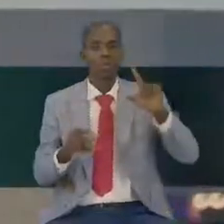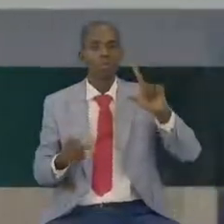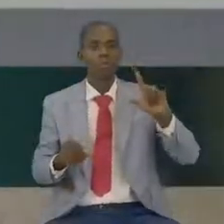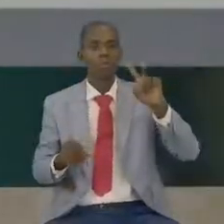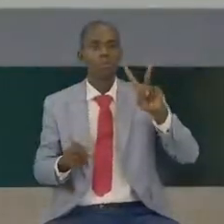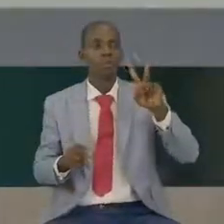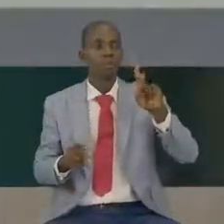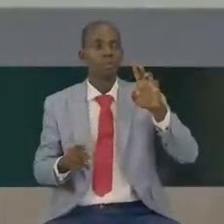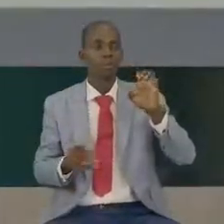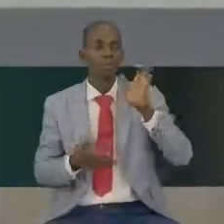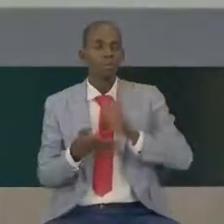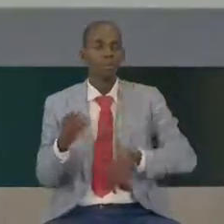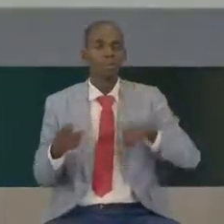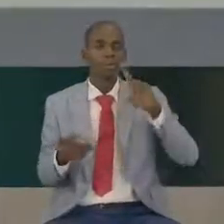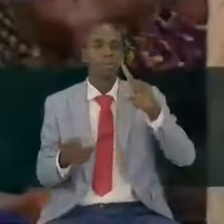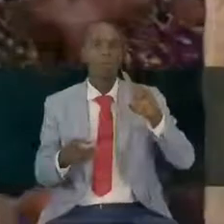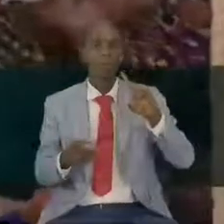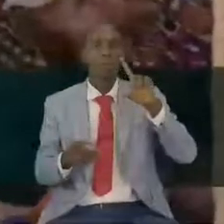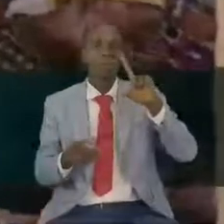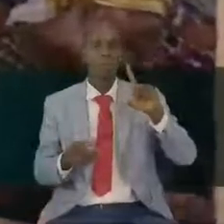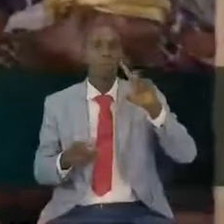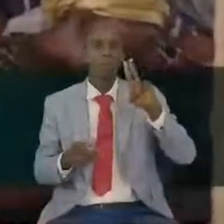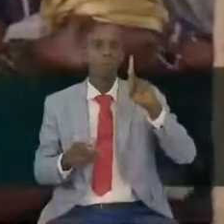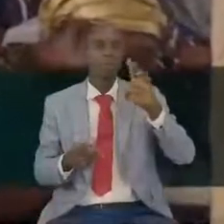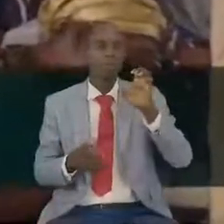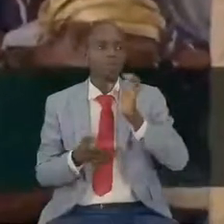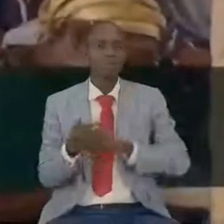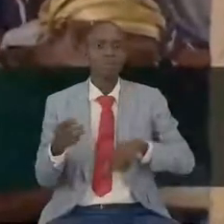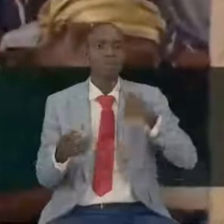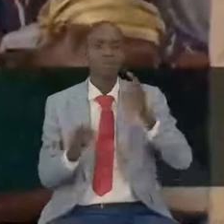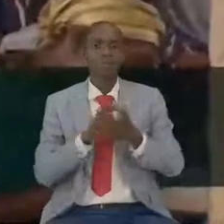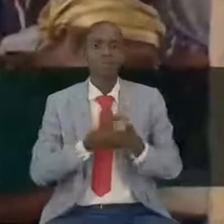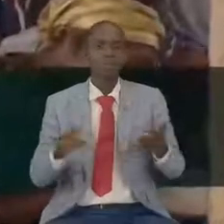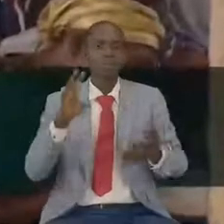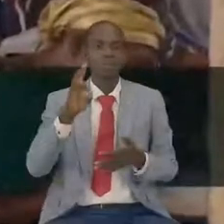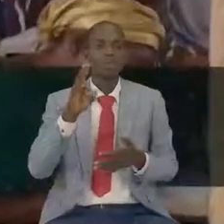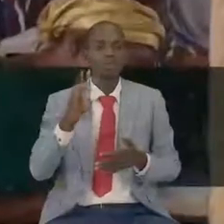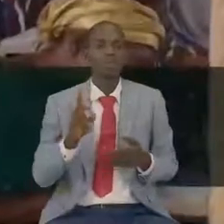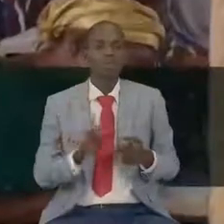1, 10. Luc 1, 72. Luc 1, 72.